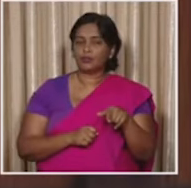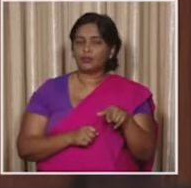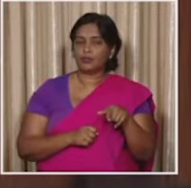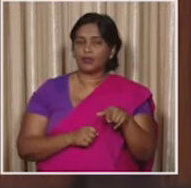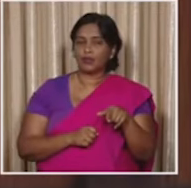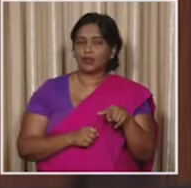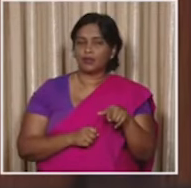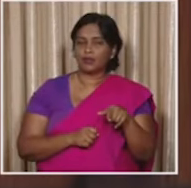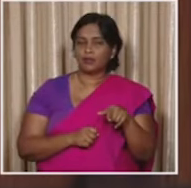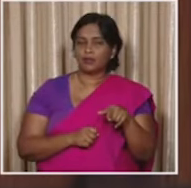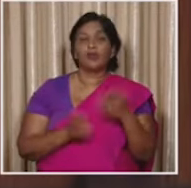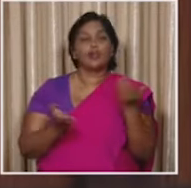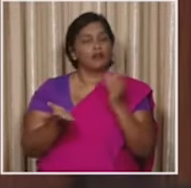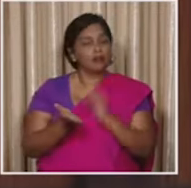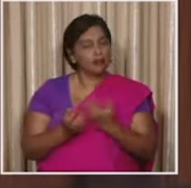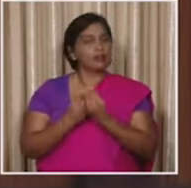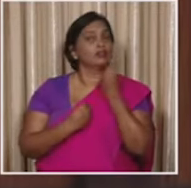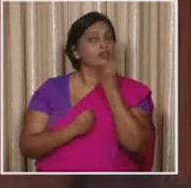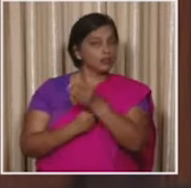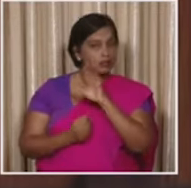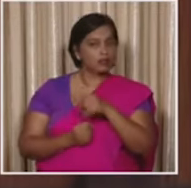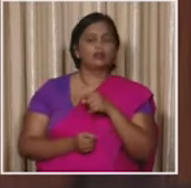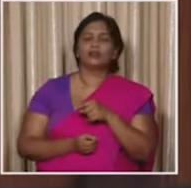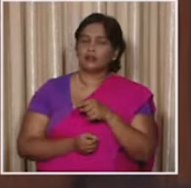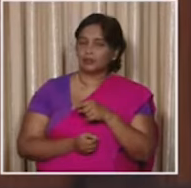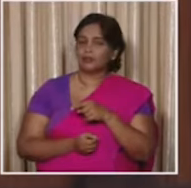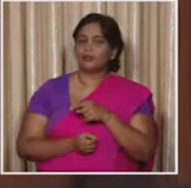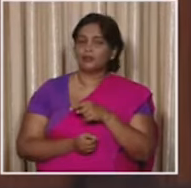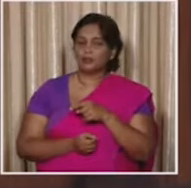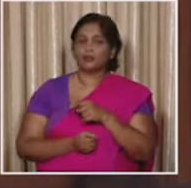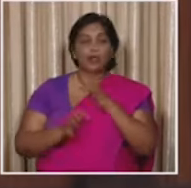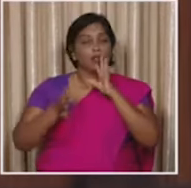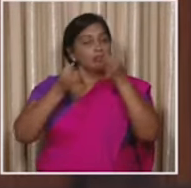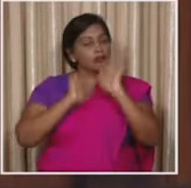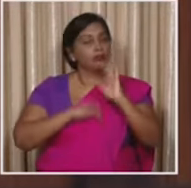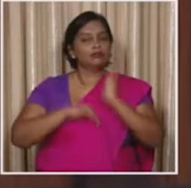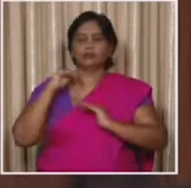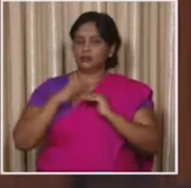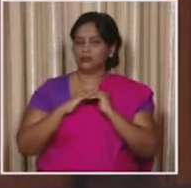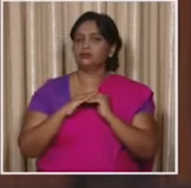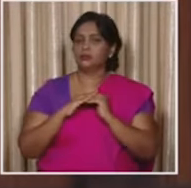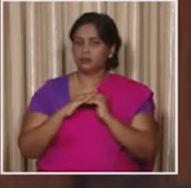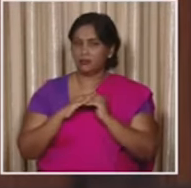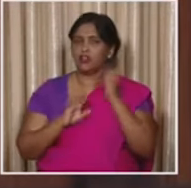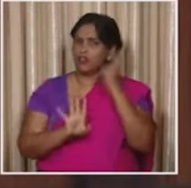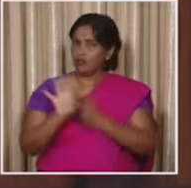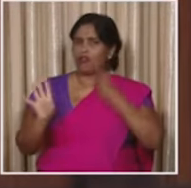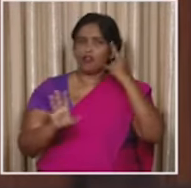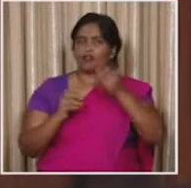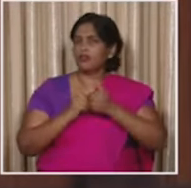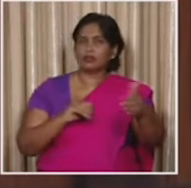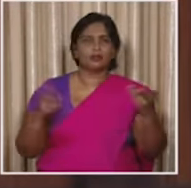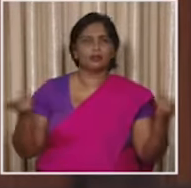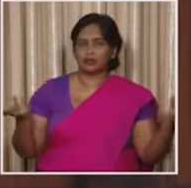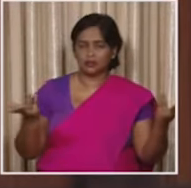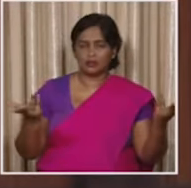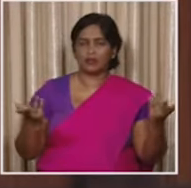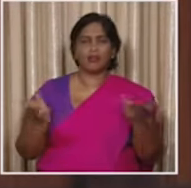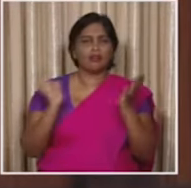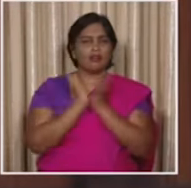Thank you. Moon to Mother Kurukra the Betty, Endoru, Serian Radori came, Render Verlanga, Arakaville, Forest Kani, Unbata in the